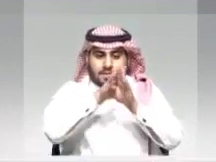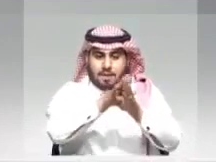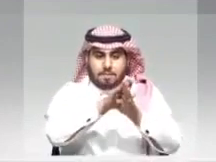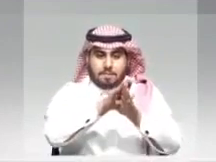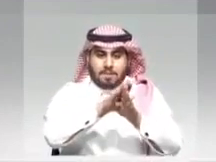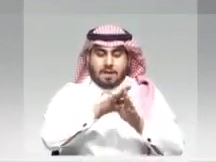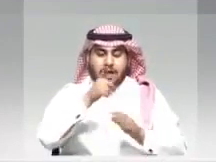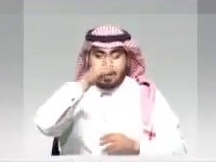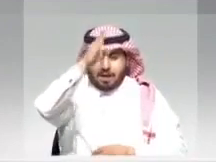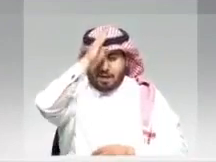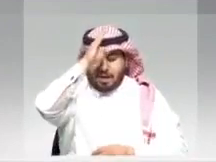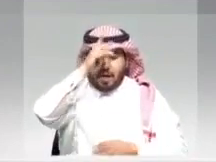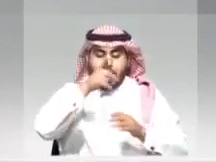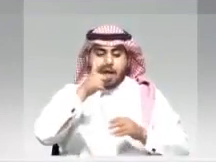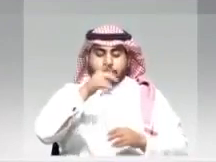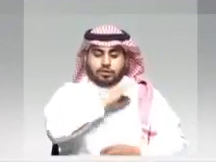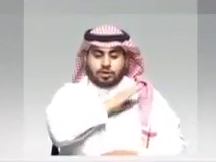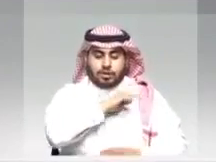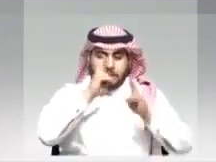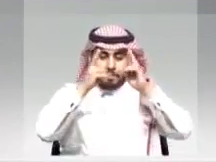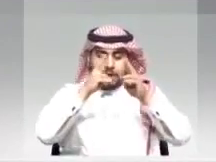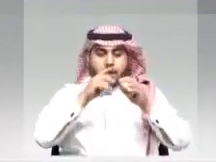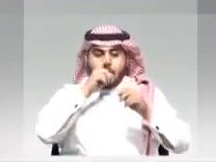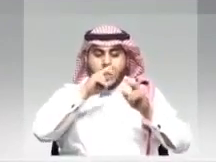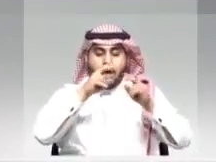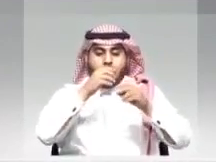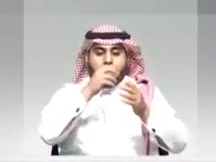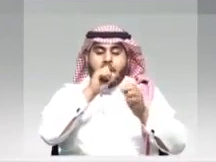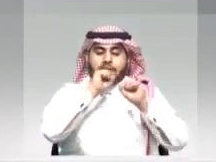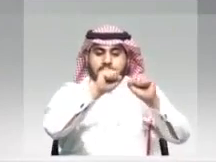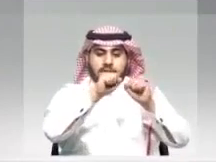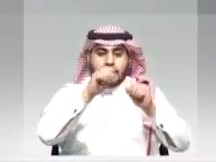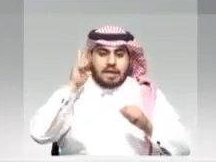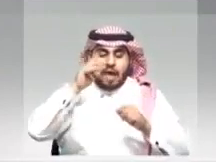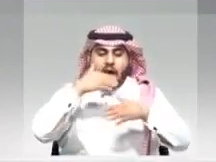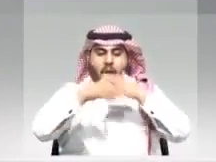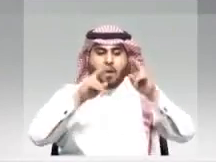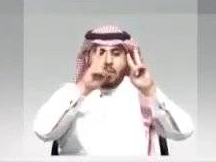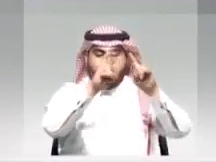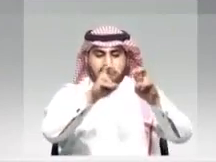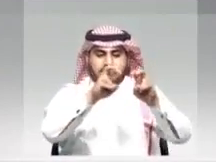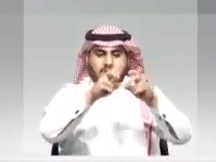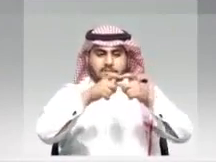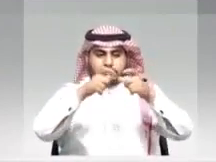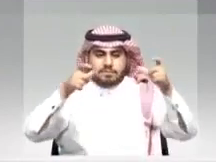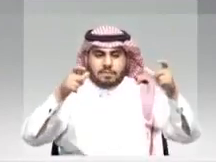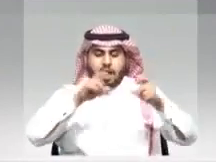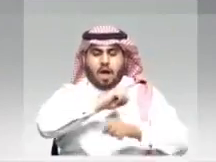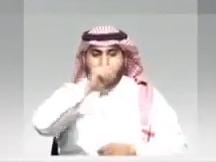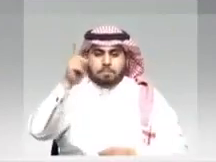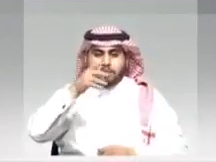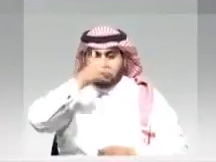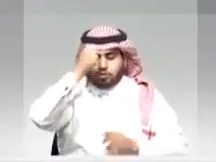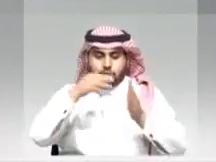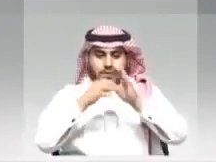الأمريكي للجيش العراقي والأكراد في سوريا يمكن أن يساعد في ضمان عدم قدرة النظام الإيراني على تهريب الإمدادات والعناصر إلى